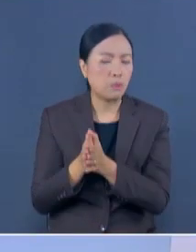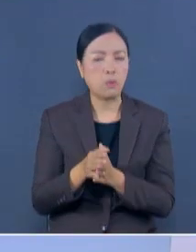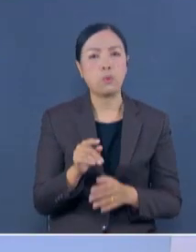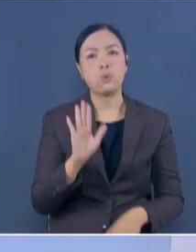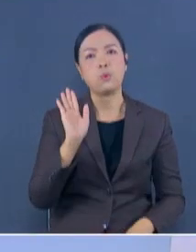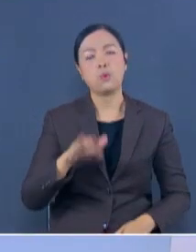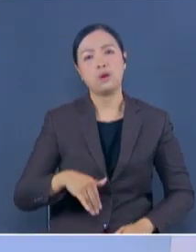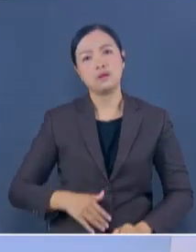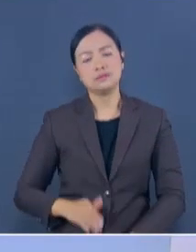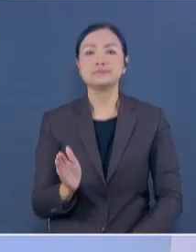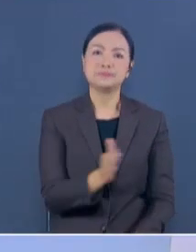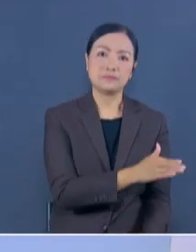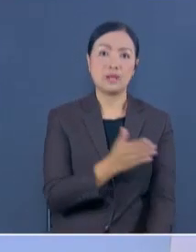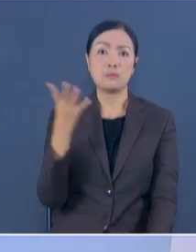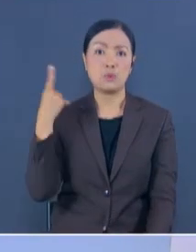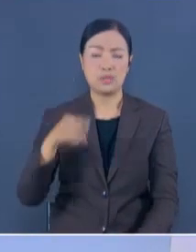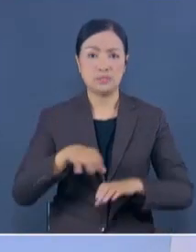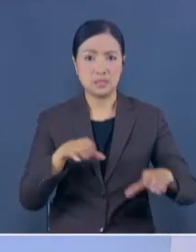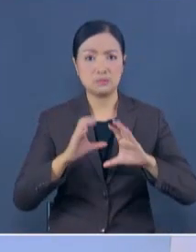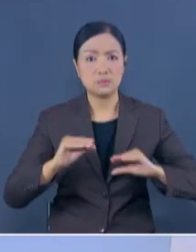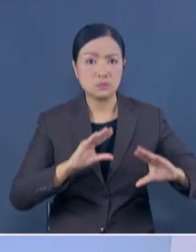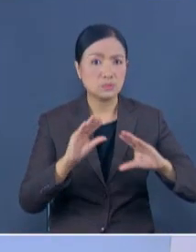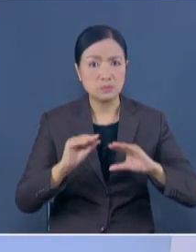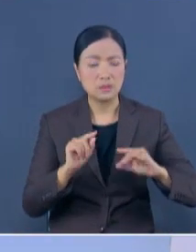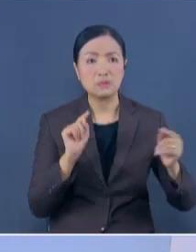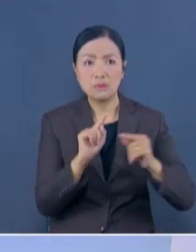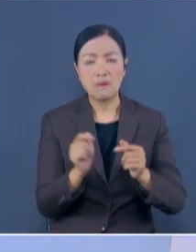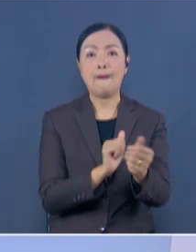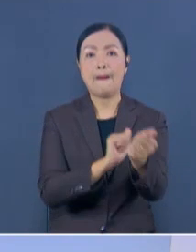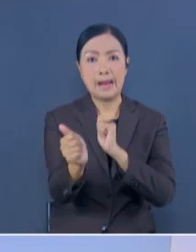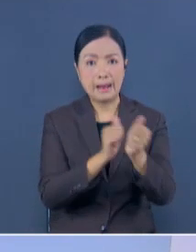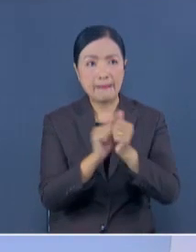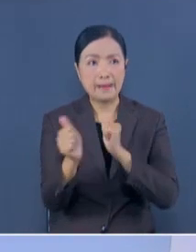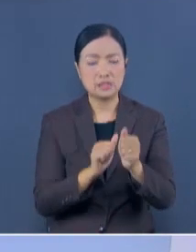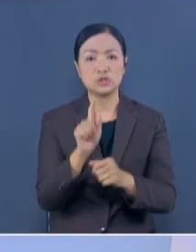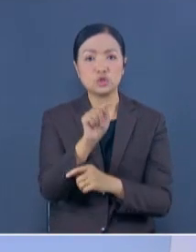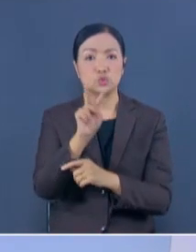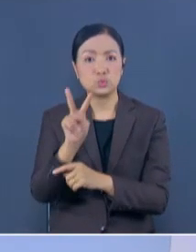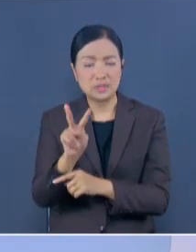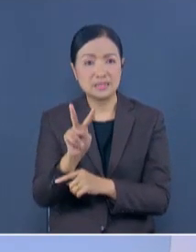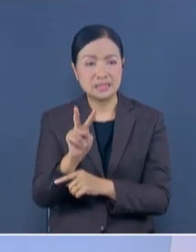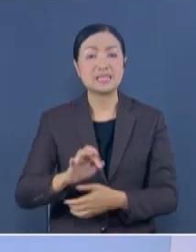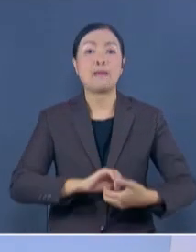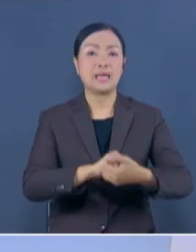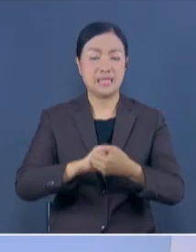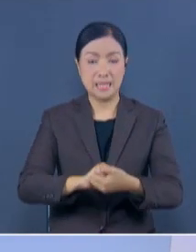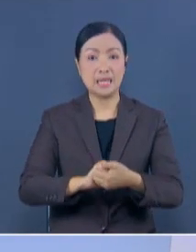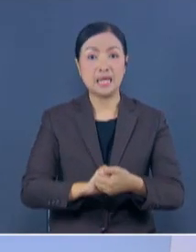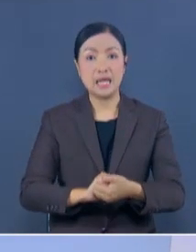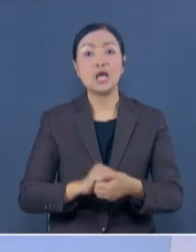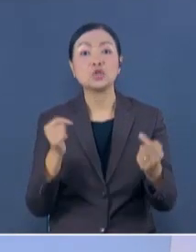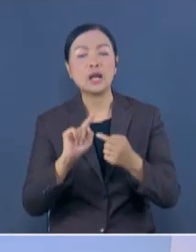คราวนี้ไปดูครับเมื่อวานนี้มีการจัดการประชุมชี้แจงเรื่องของการแข่งขันทีวีสามัคคีคัพครับเป็นฟุตบอลการแ